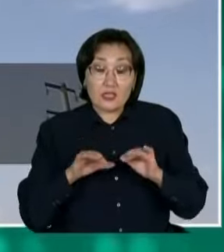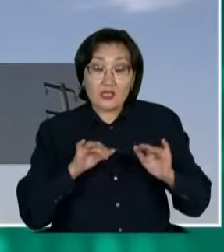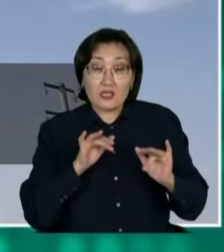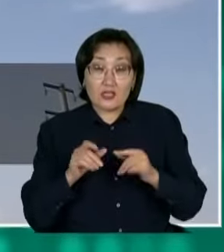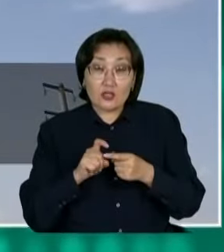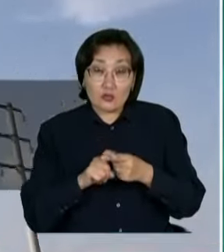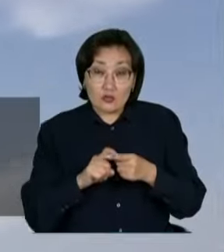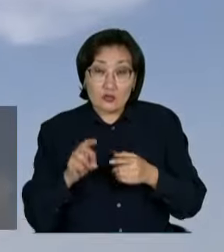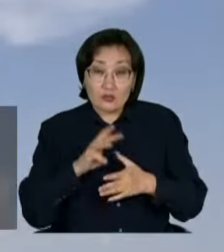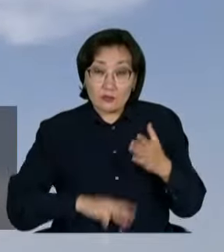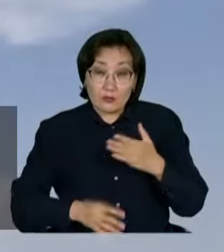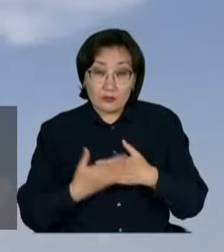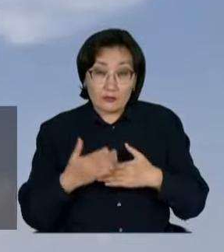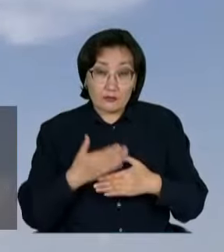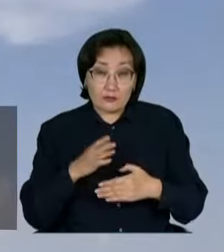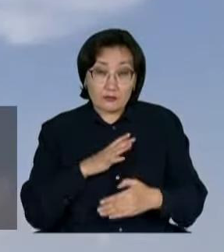айыппұл салынды.